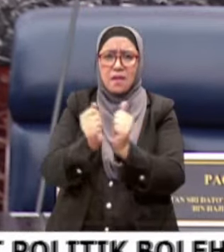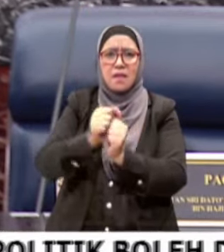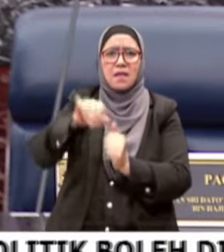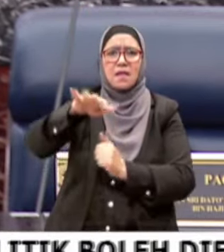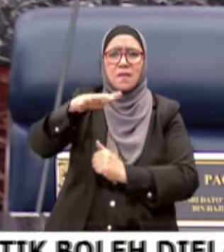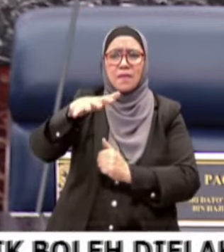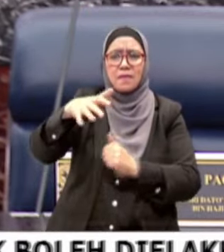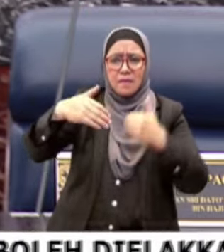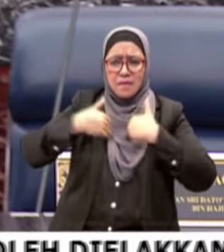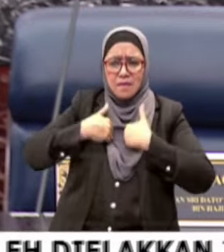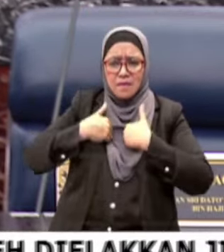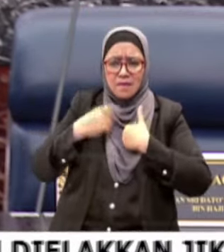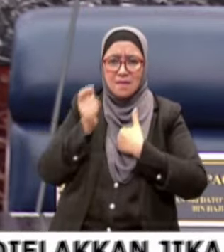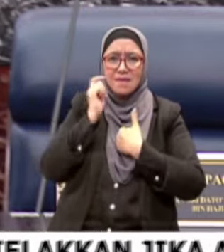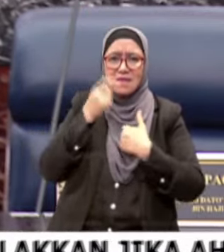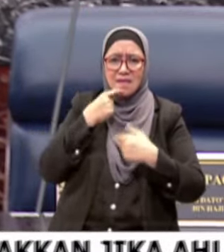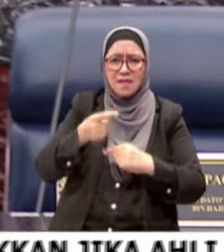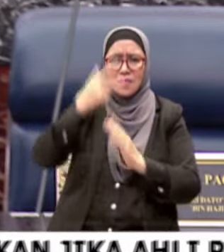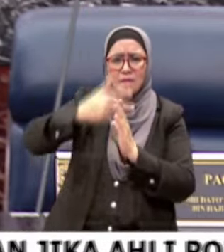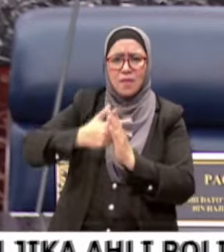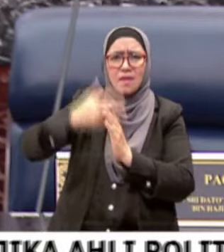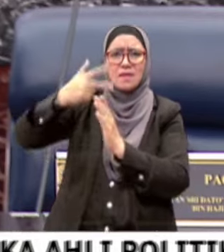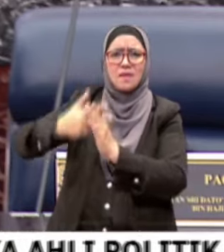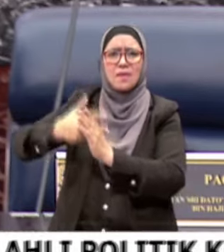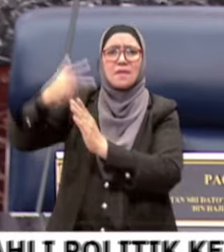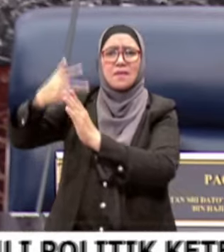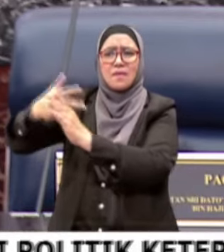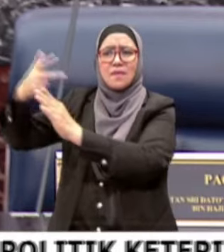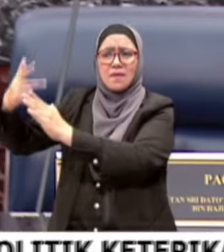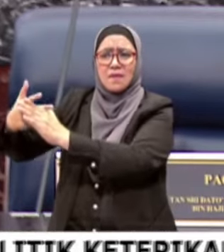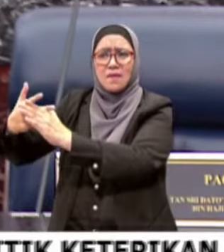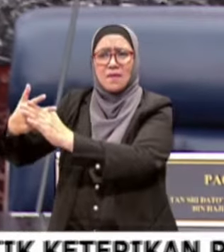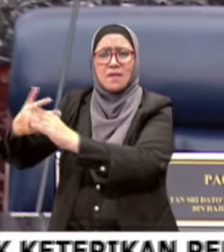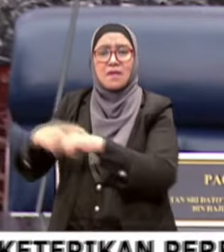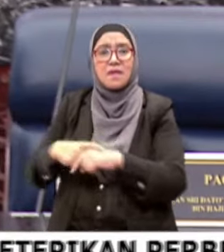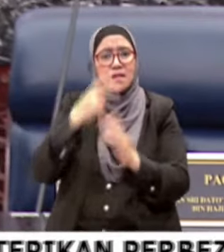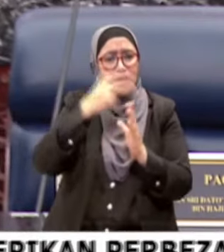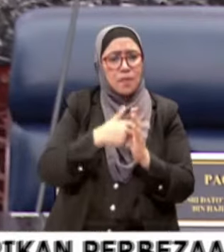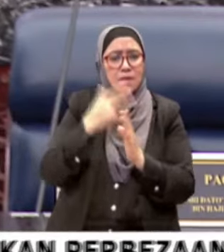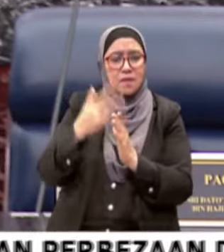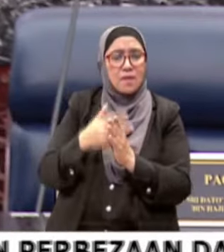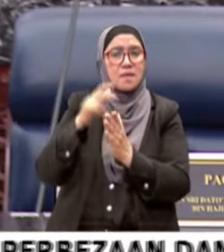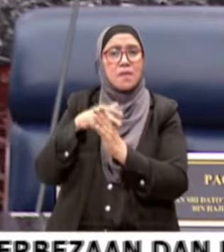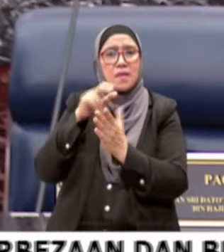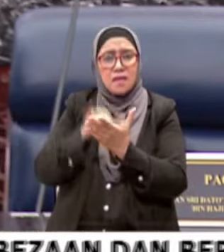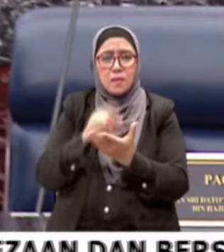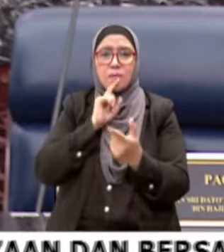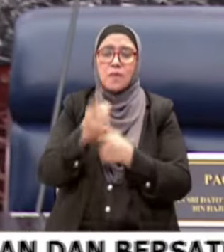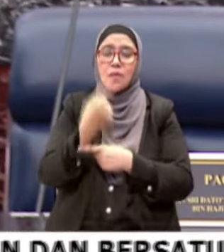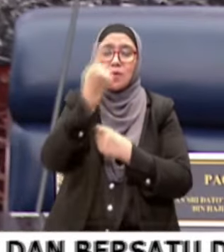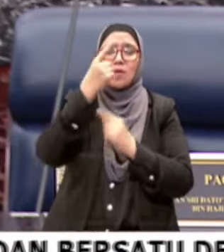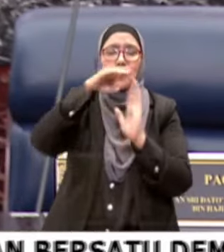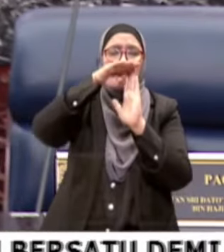Everest yang ada yang disebutkan tadi quotes tuh adalah sesuatu yang menurun tapi yang sebenarnya